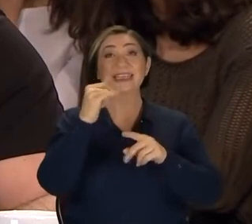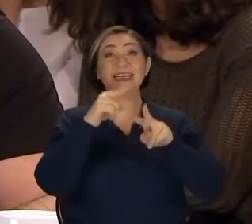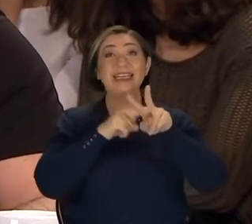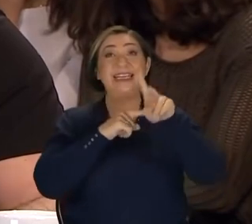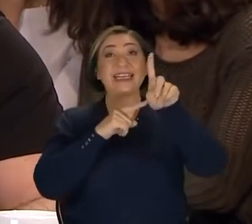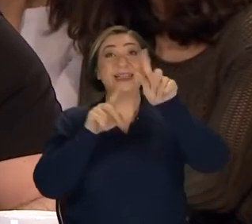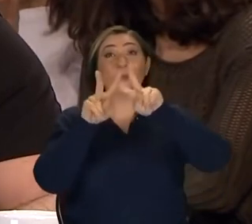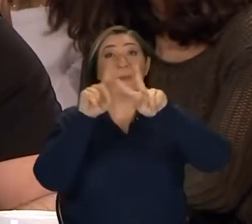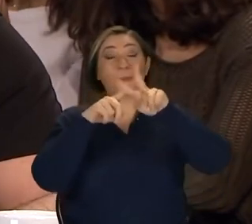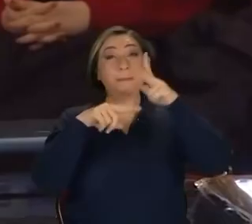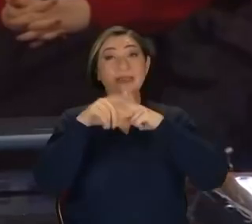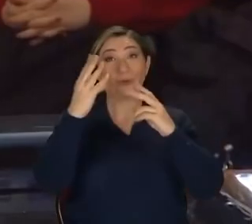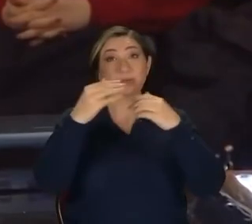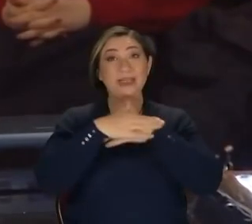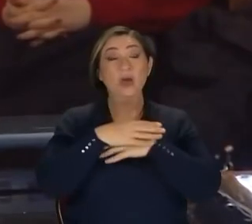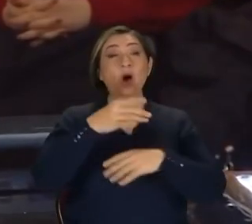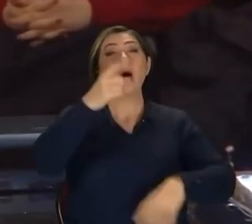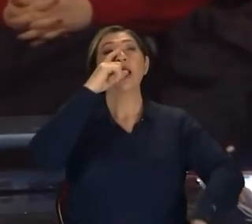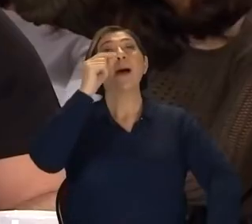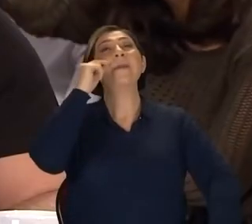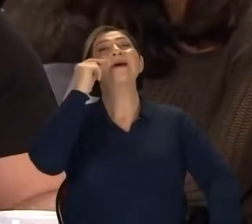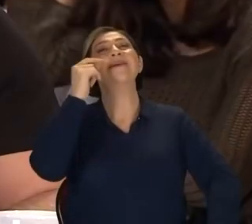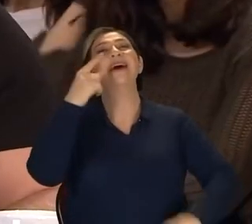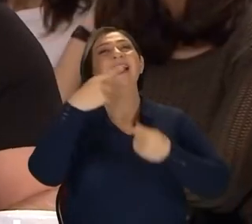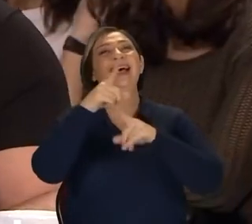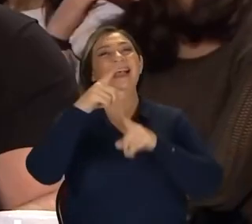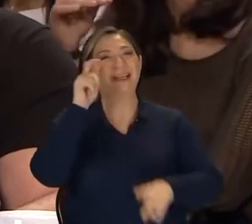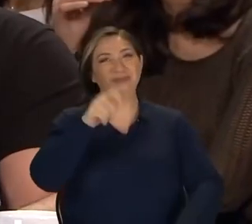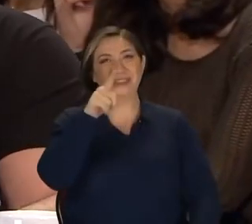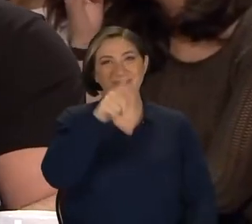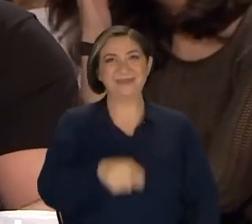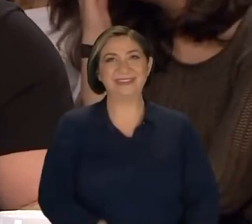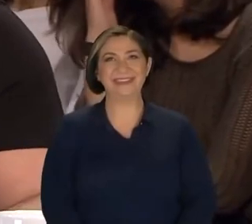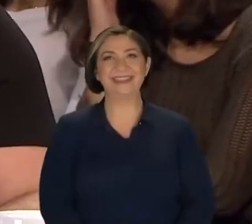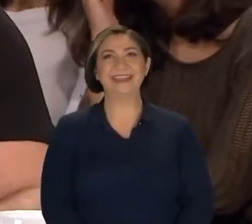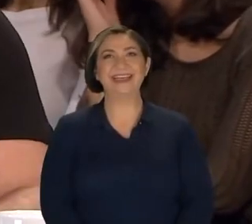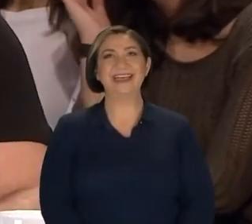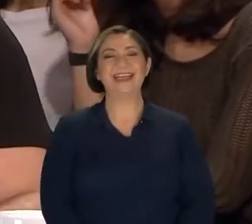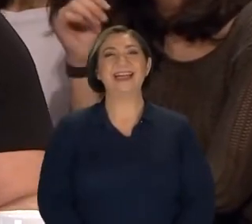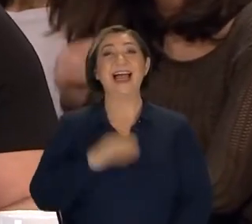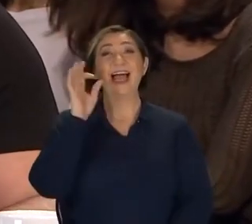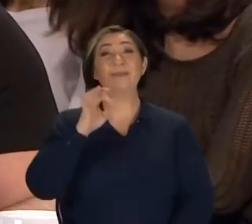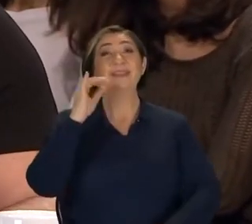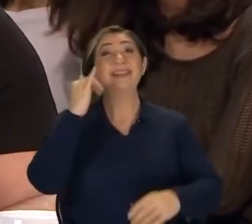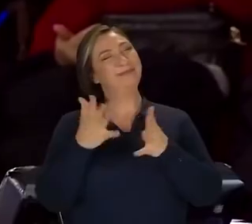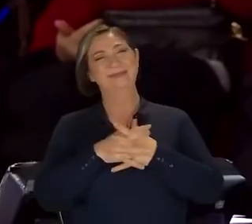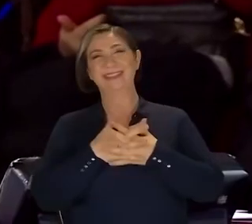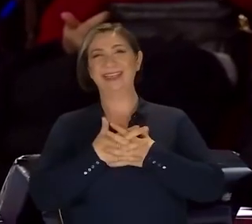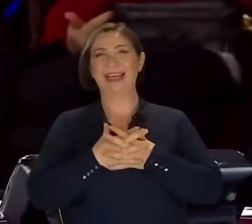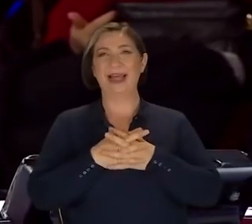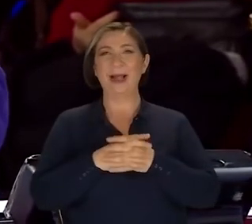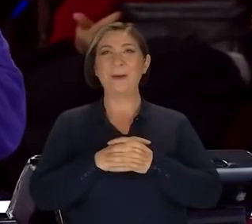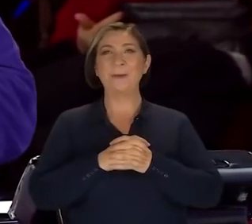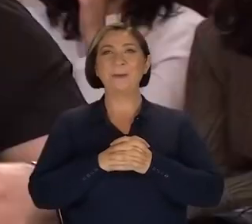ama, olduğu gece. Olabilir. Evet. Okay Bey falan diye. Evet. Böyle devamlı yayında kalmıştım.